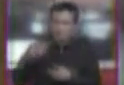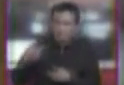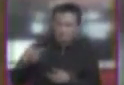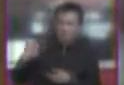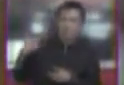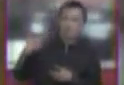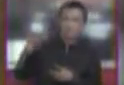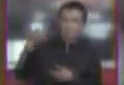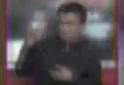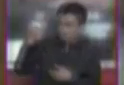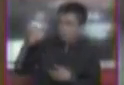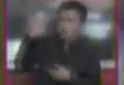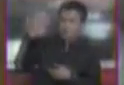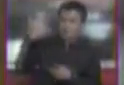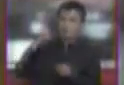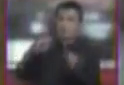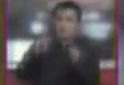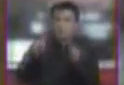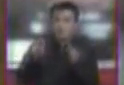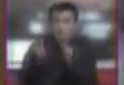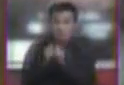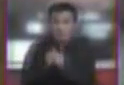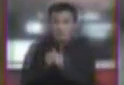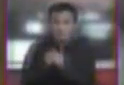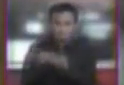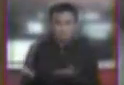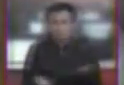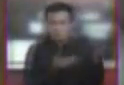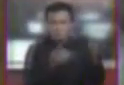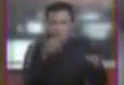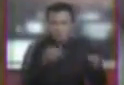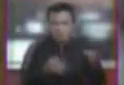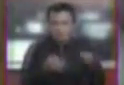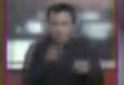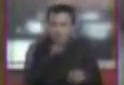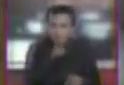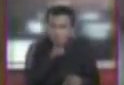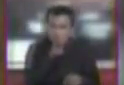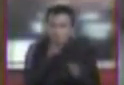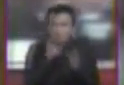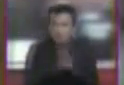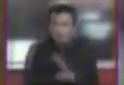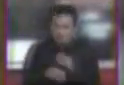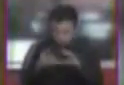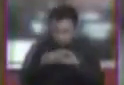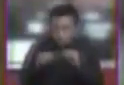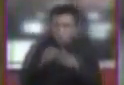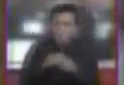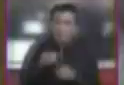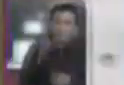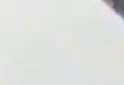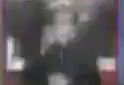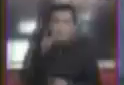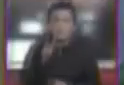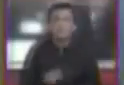mukha noong Sabado. Kasabay nito, nasa kote na ang apat na suspect sa krimen. Ikwento mo, Carla Lim.